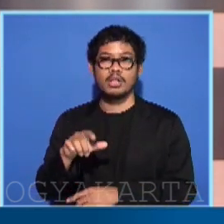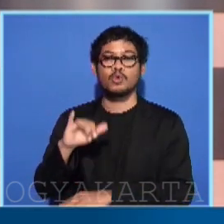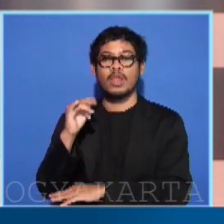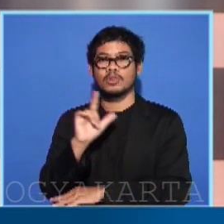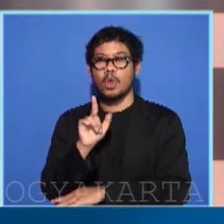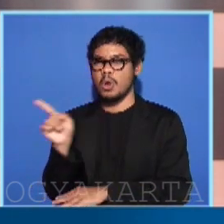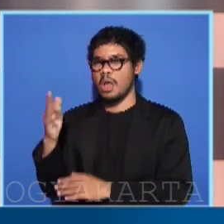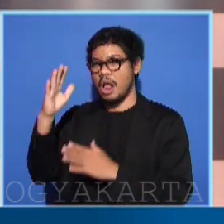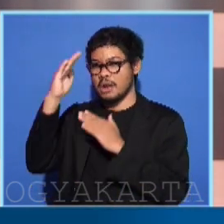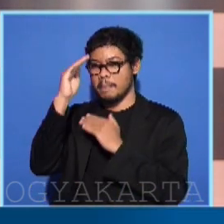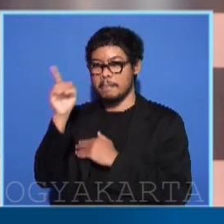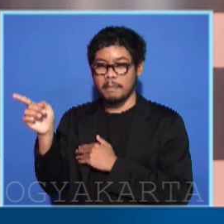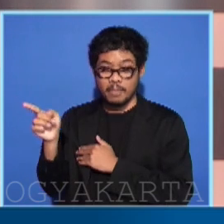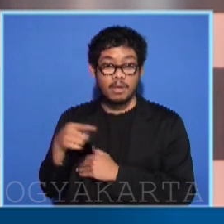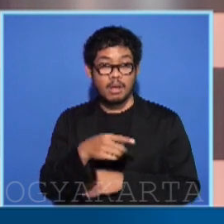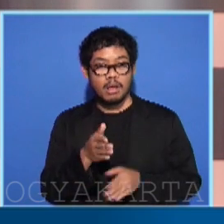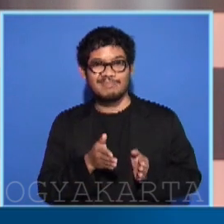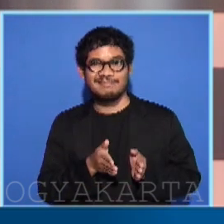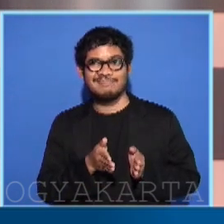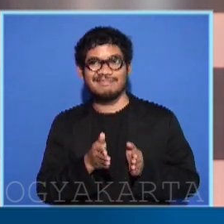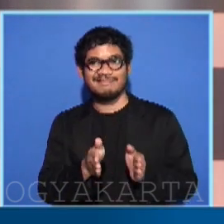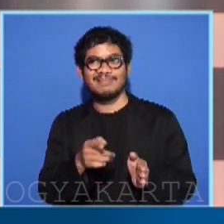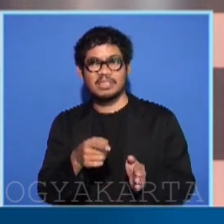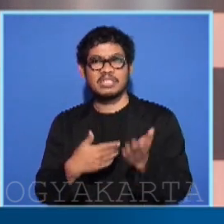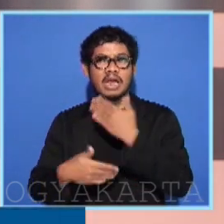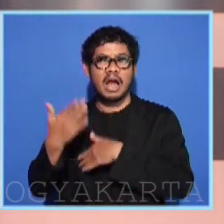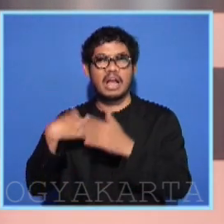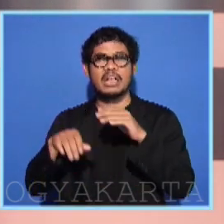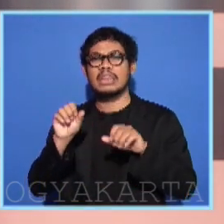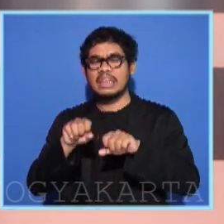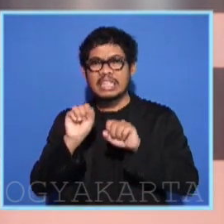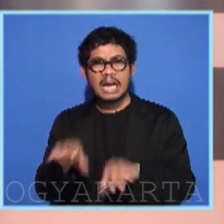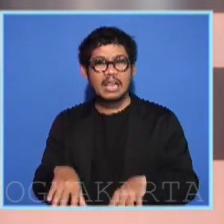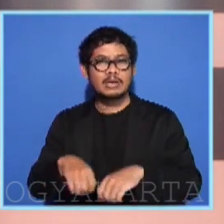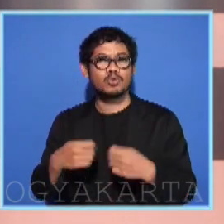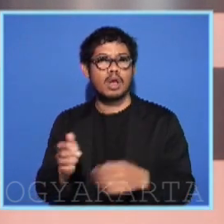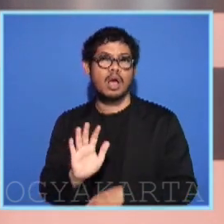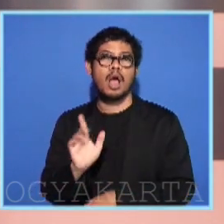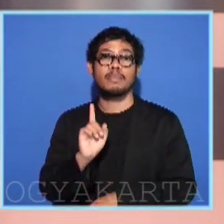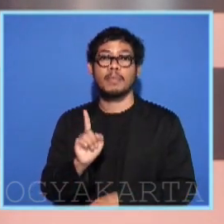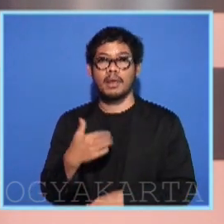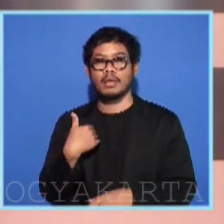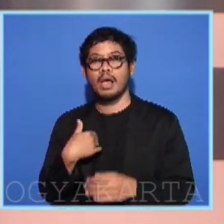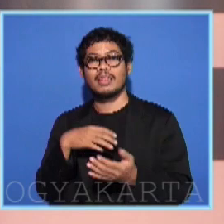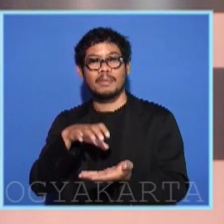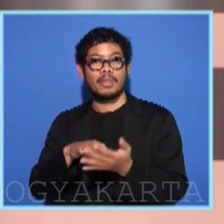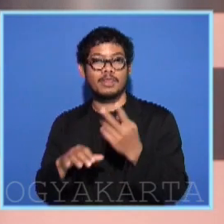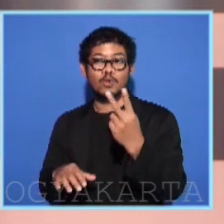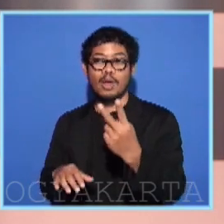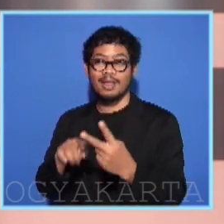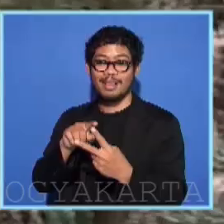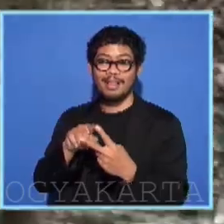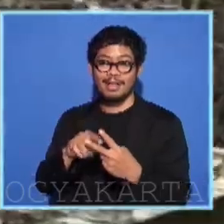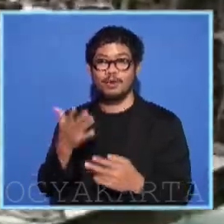harus merusak sejumlah situs bersejarah yang ada yaitu dua buah situs Cagar Budaya yang merupakan sisa-sisa peninggalan bekas tambang